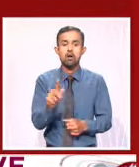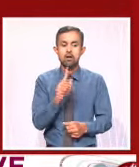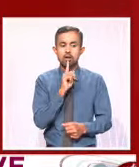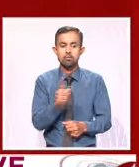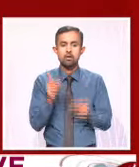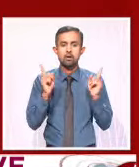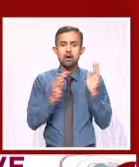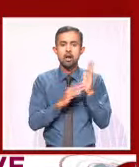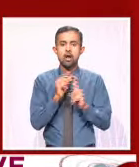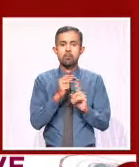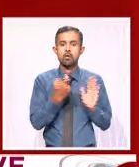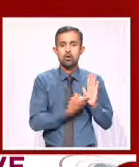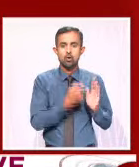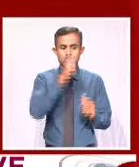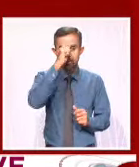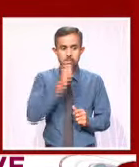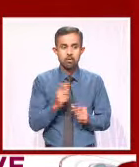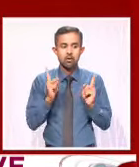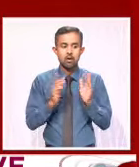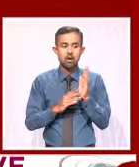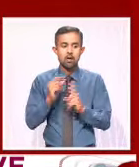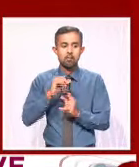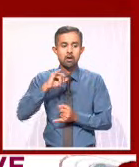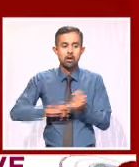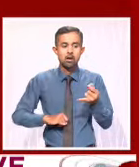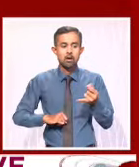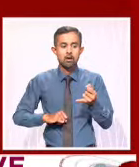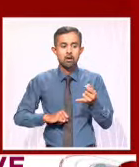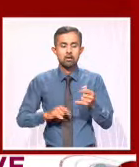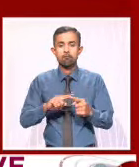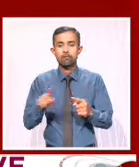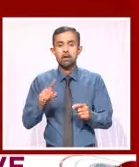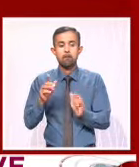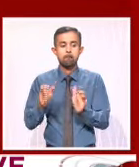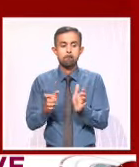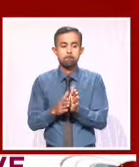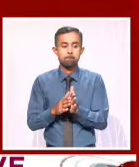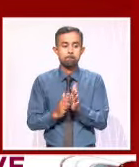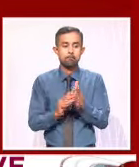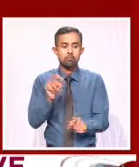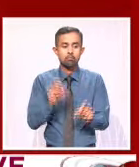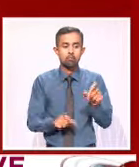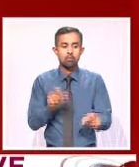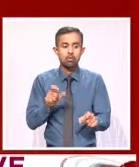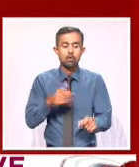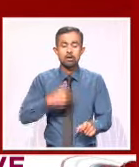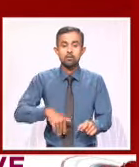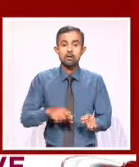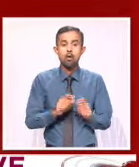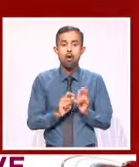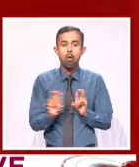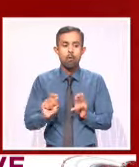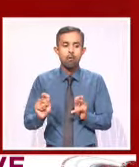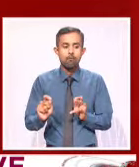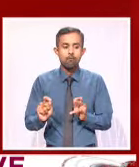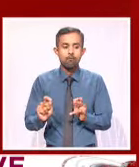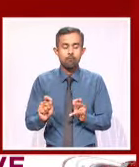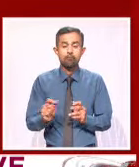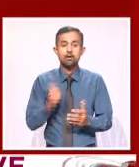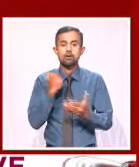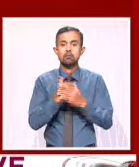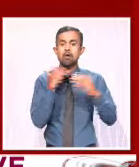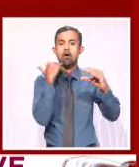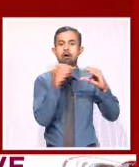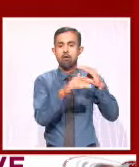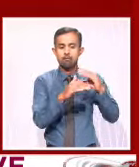සිටින ක්‍රීඩා අමාත්‍ය රොෂාන් රණසිංහ, ක්‍රීඩා අමාත්‍යංශයේ ලේකම්වරයා, අතුරු පාලක කමිටුවේ සාමාජිකයන් සහ ශ්‍රී ලංකා ක්‍රිකට් ආයතනයේ වෙත නොතිසි